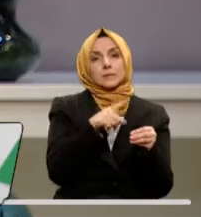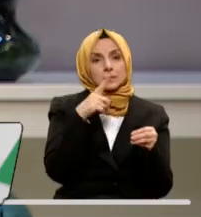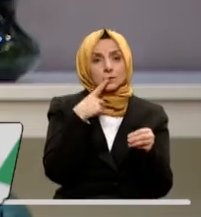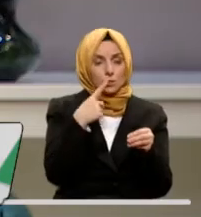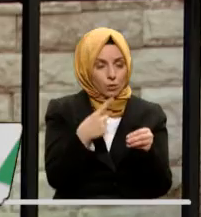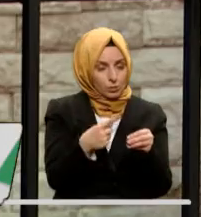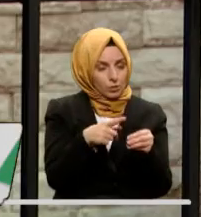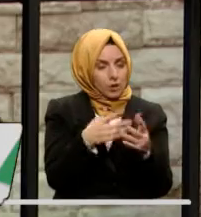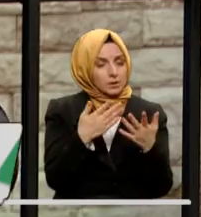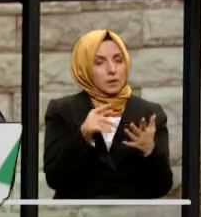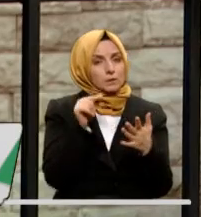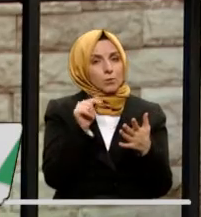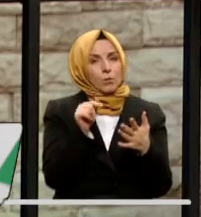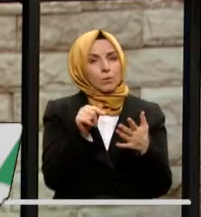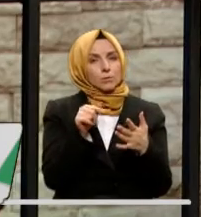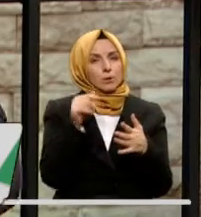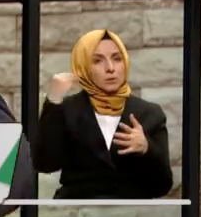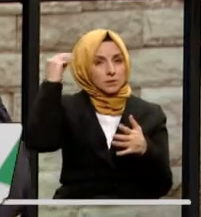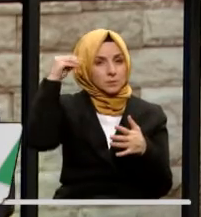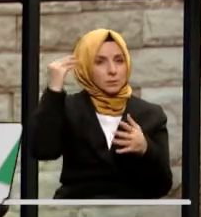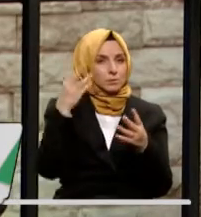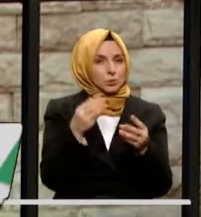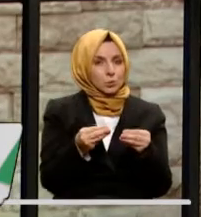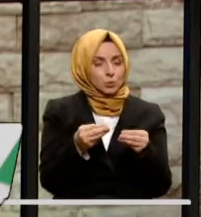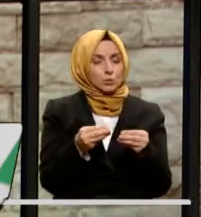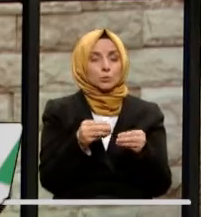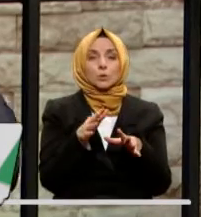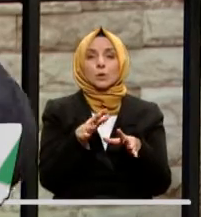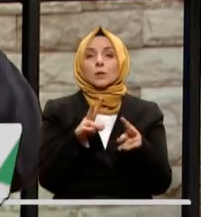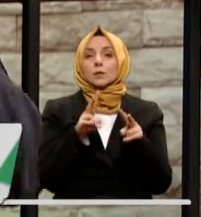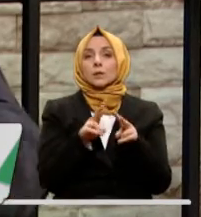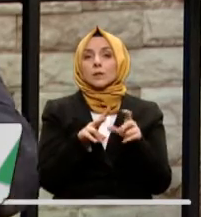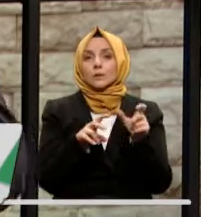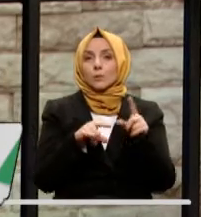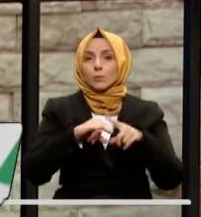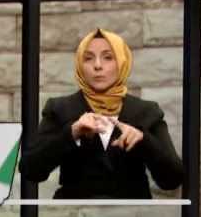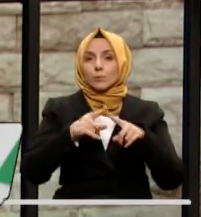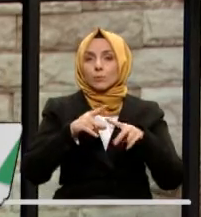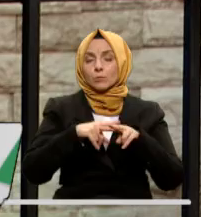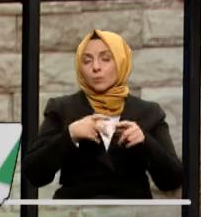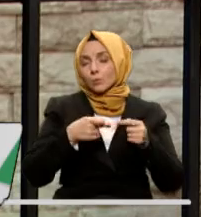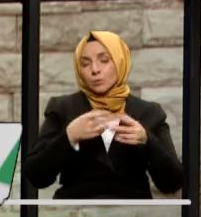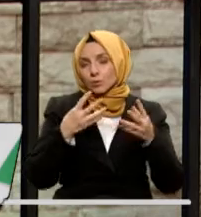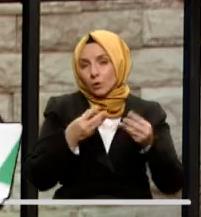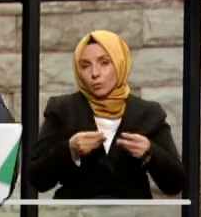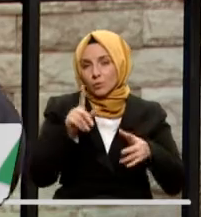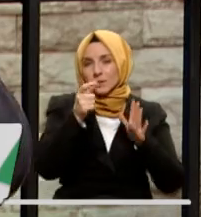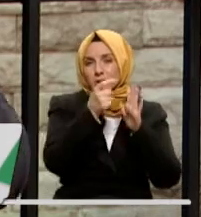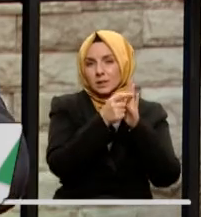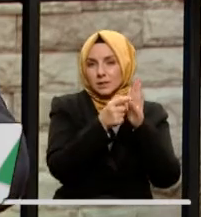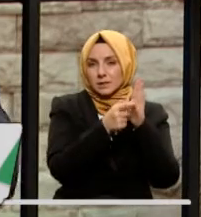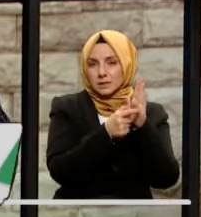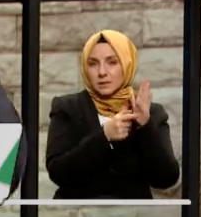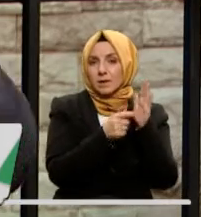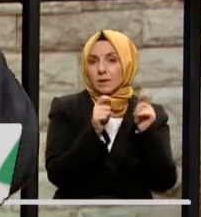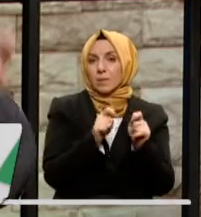böyle bir Hadi Orada işte imamımız Olur muhtarımız olur site yöneticisi olur bir liste yaparsa 60 kişiye ulaştığında